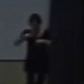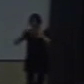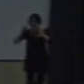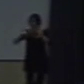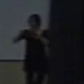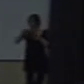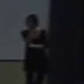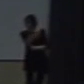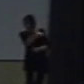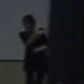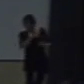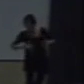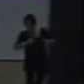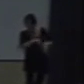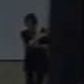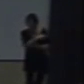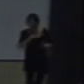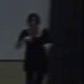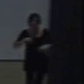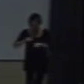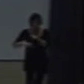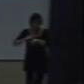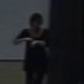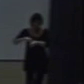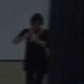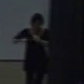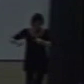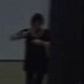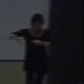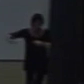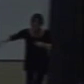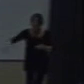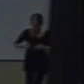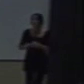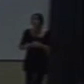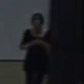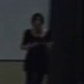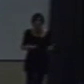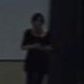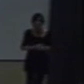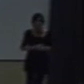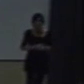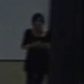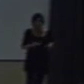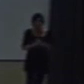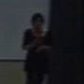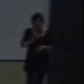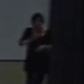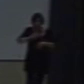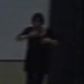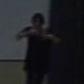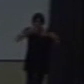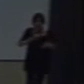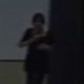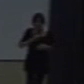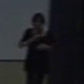no? Ara, vull dir, és fàcil... Ara és facilíssim, vull dir, a mi em troben, a tothom el poden trobar, l'Agnès, a tots els periodistes que estem aquí ens poden trobar